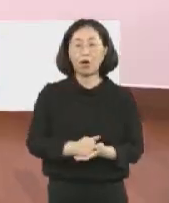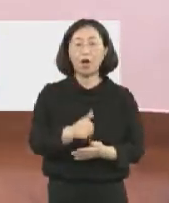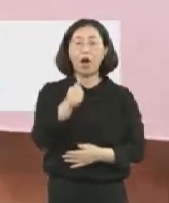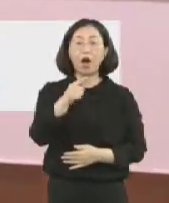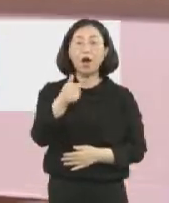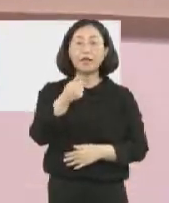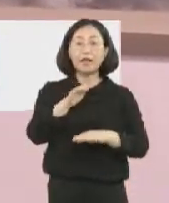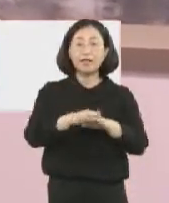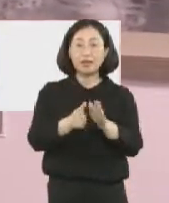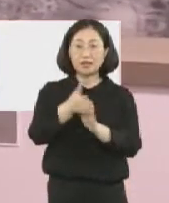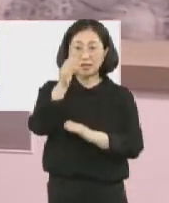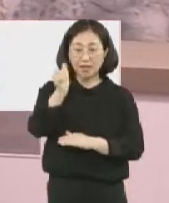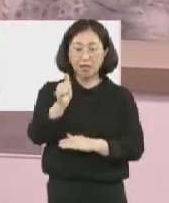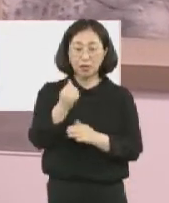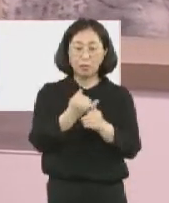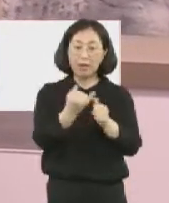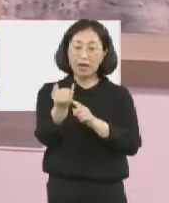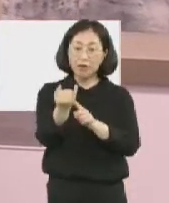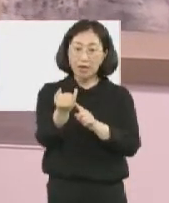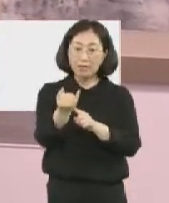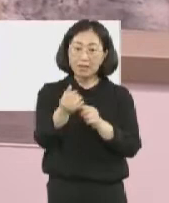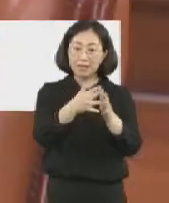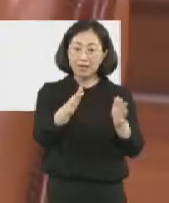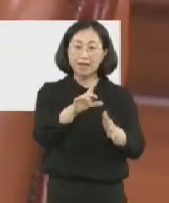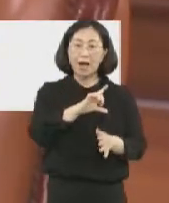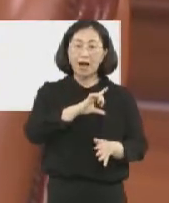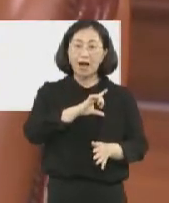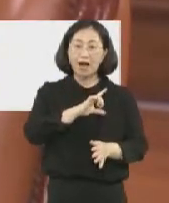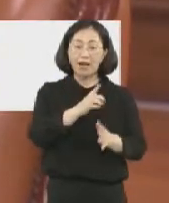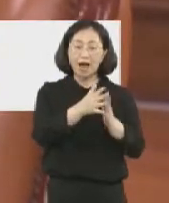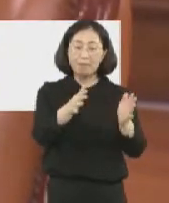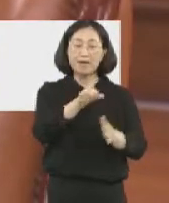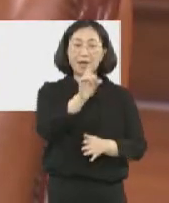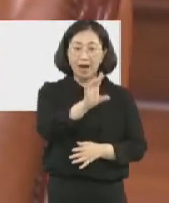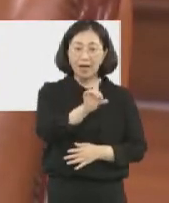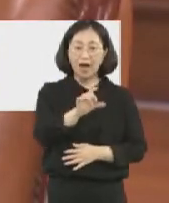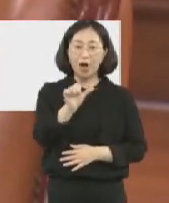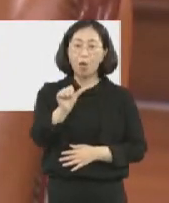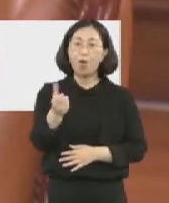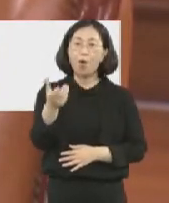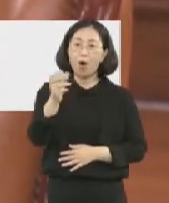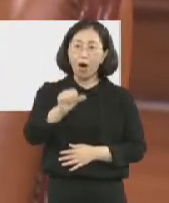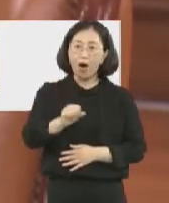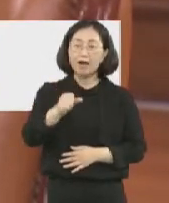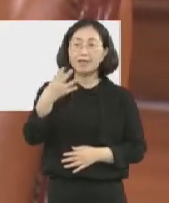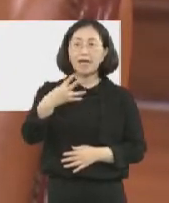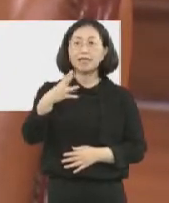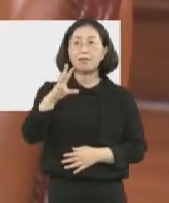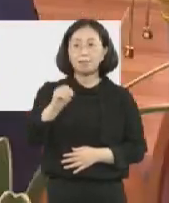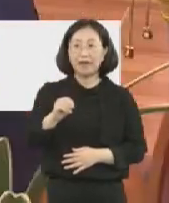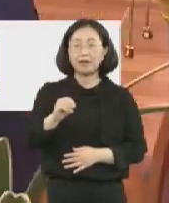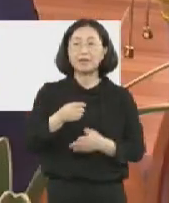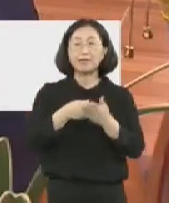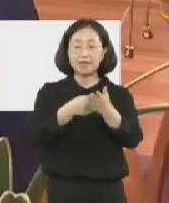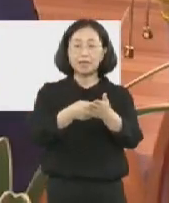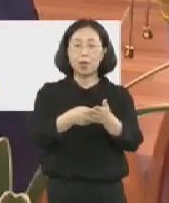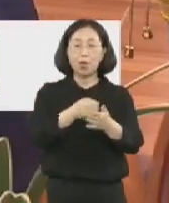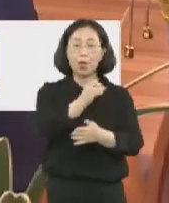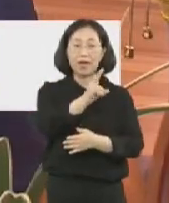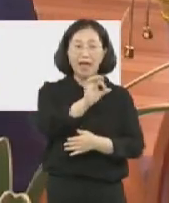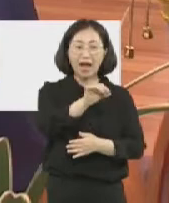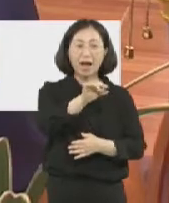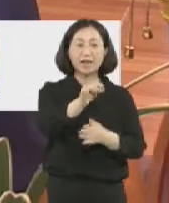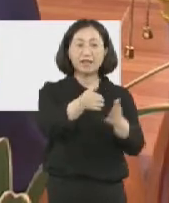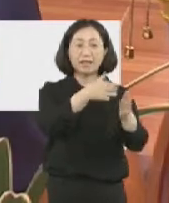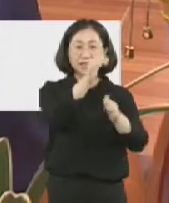허태정 대전시장도 배우자 명의의 대전 아파트 한 채와 예금 등 5억 4,630만 원을 신고해 양지사에